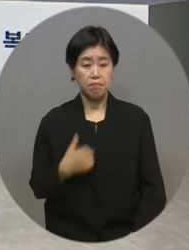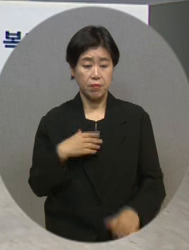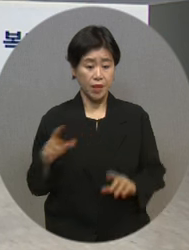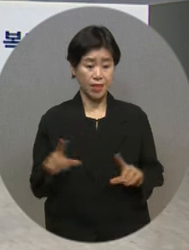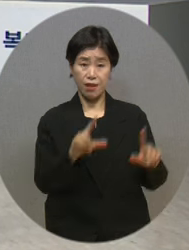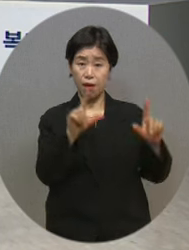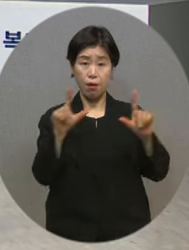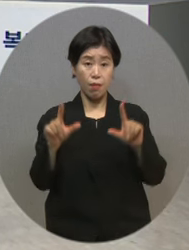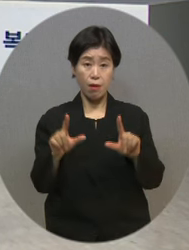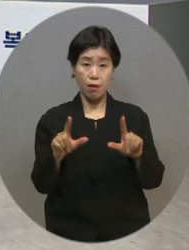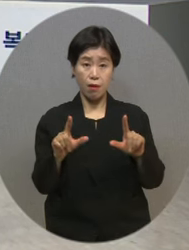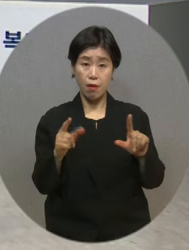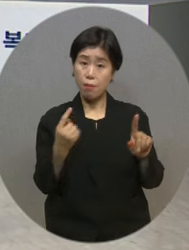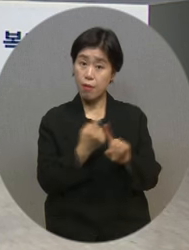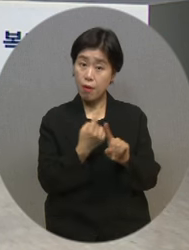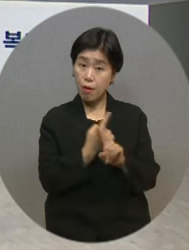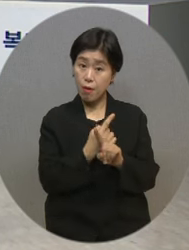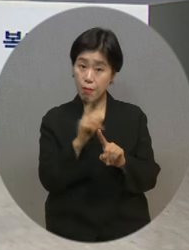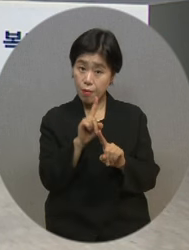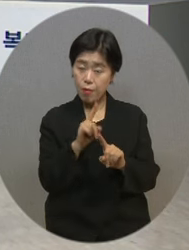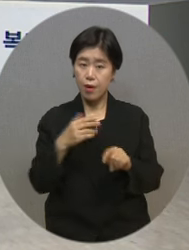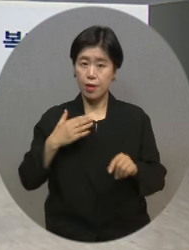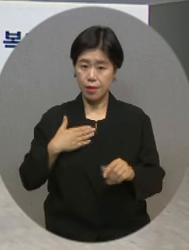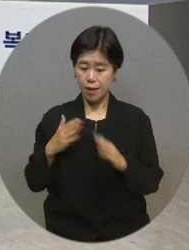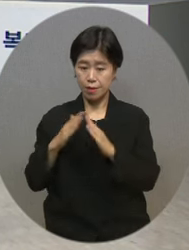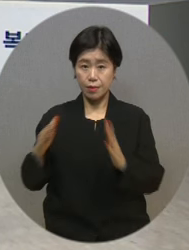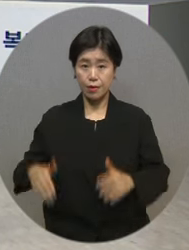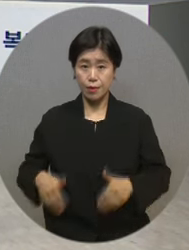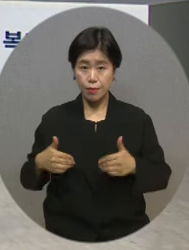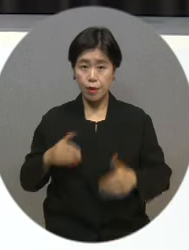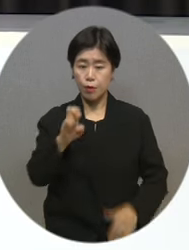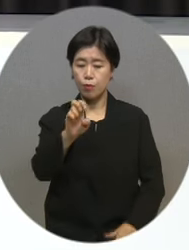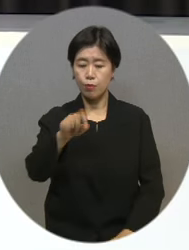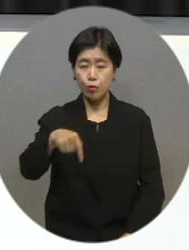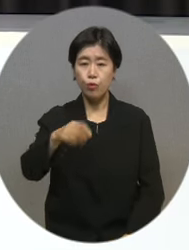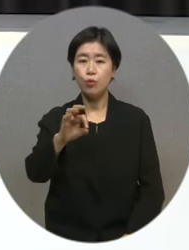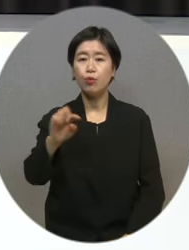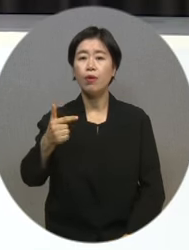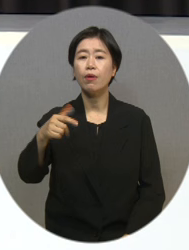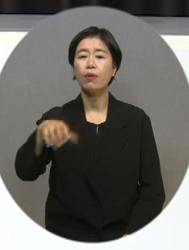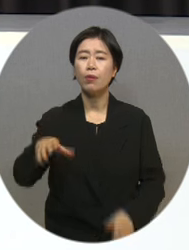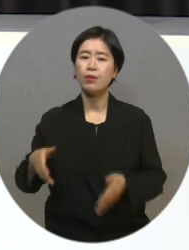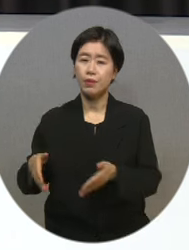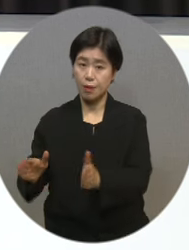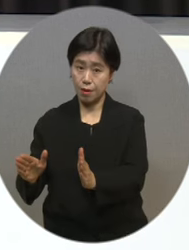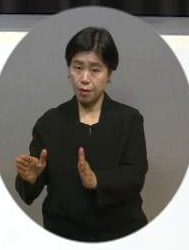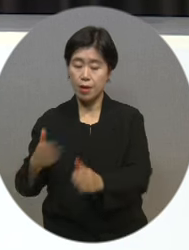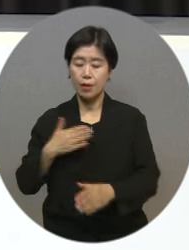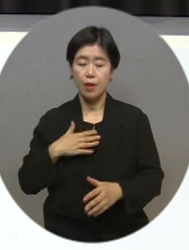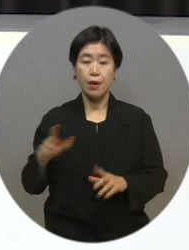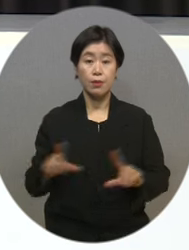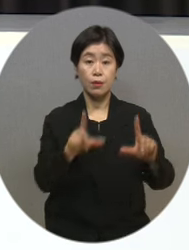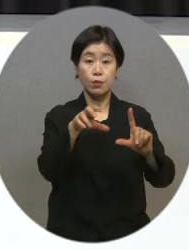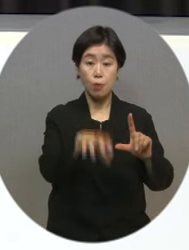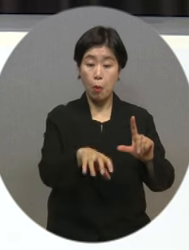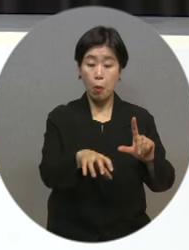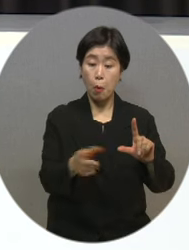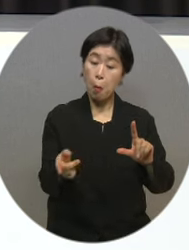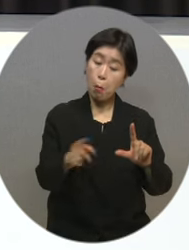변화는 네. 제가 전라남도 무안 출신입니다. 그리고 사는 곳은 목포예요. 예.